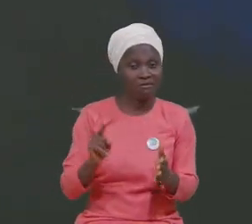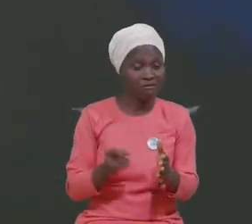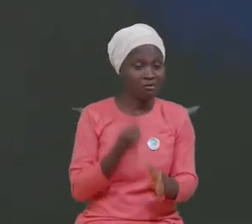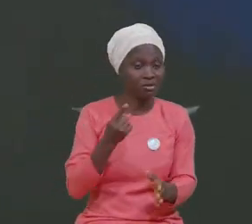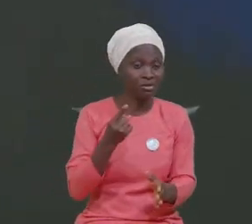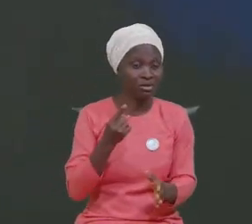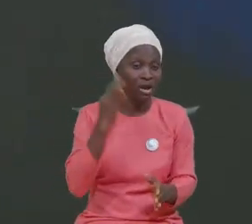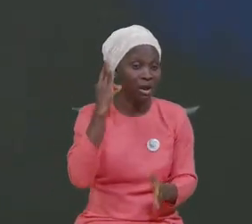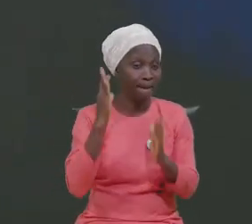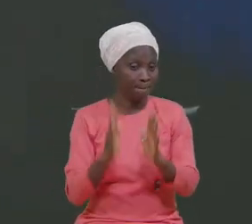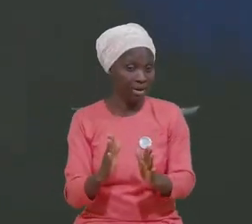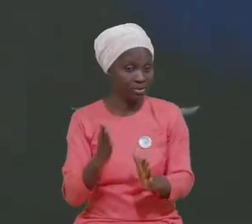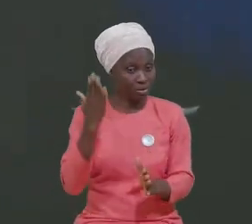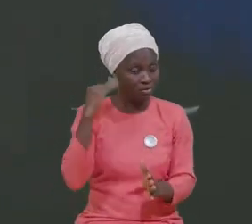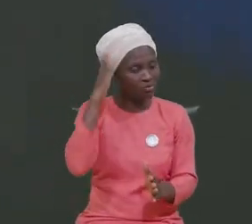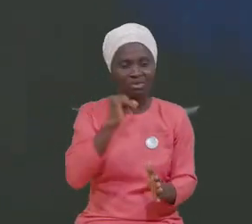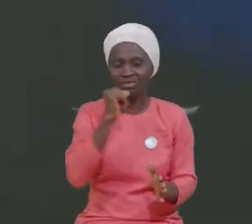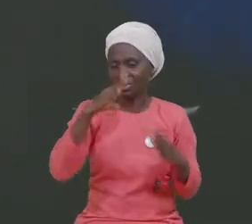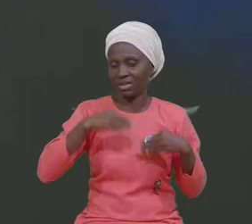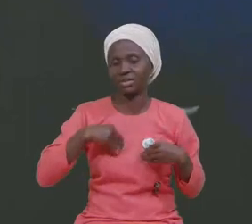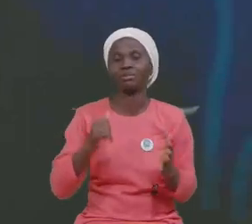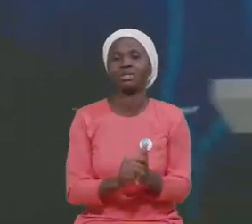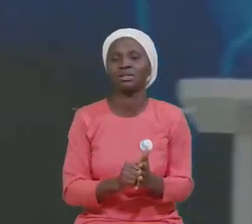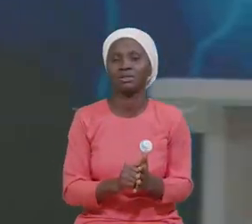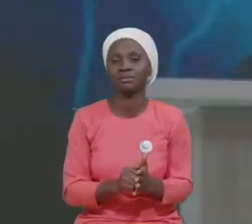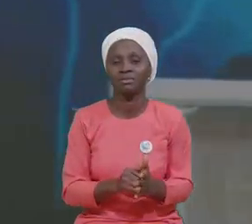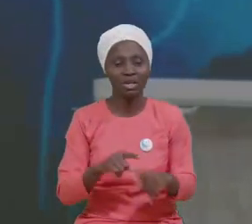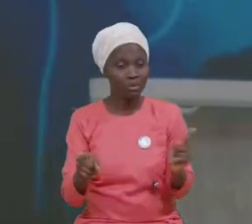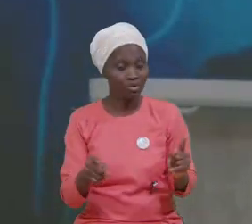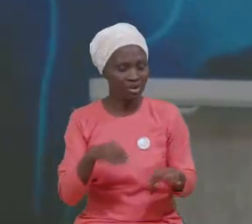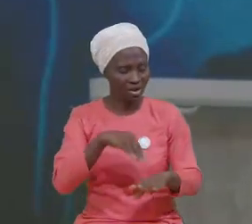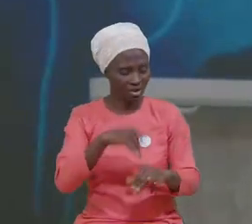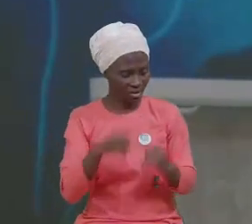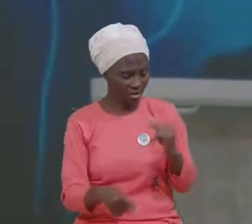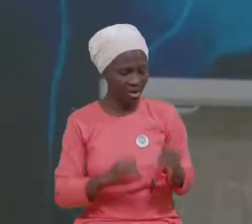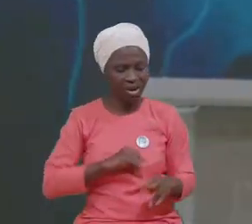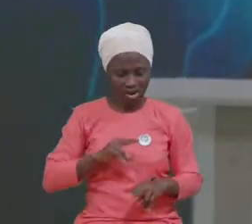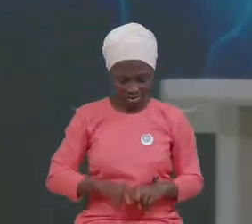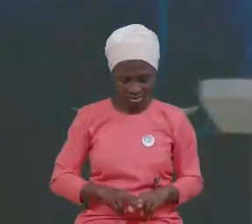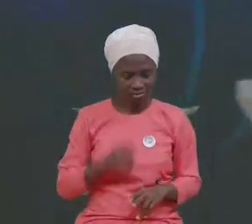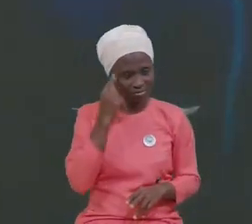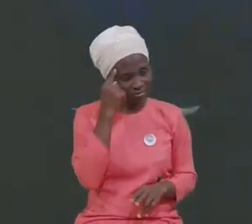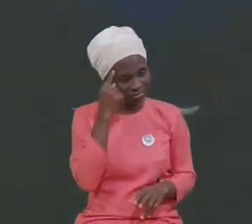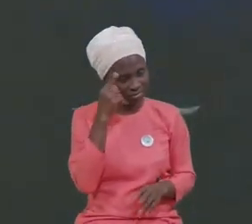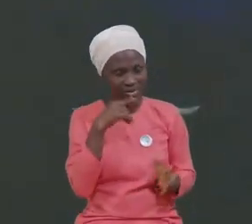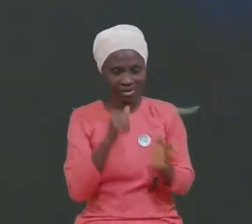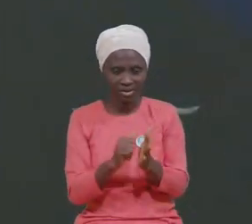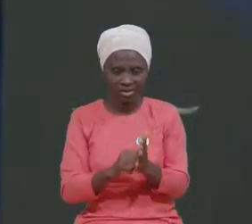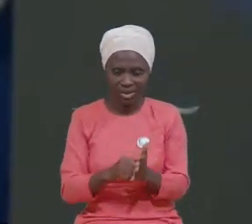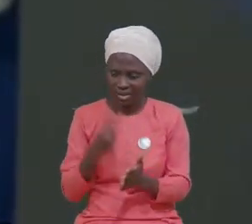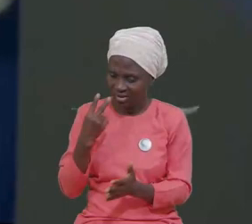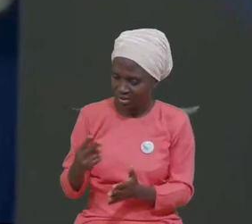premier pasteur, ne va pas accepter. Mais finalement, je me suis assis. J'ai dit, mais